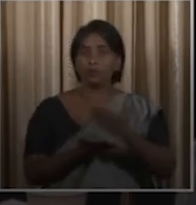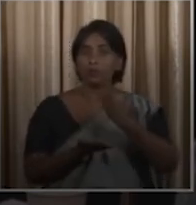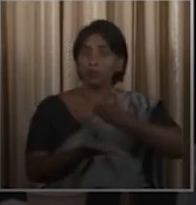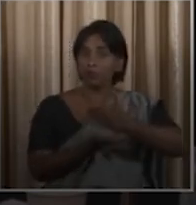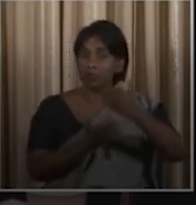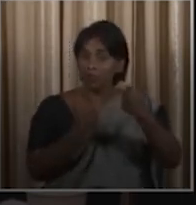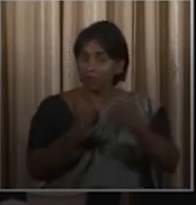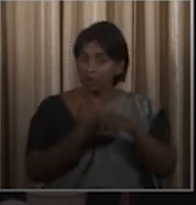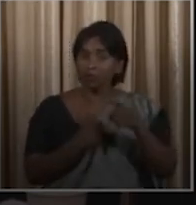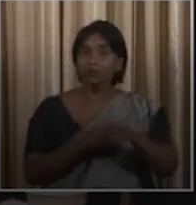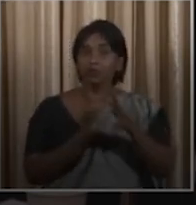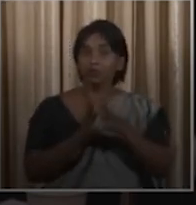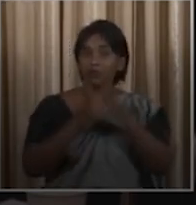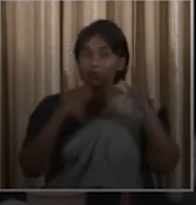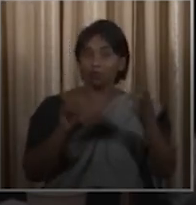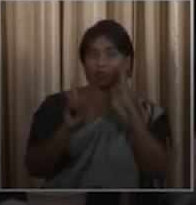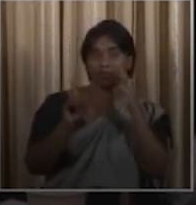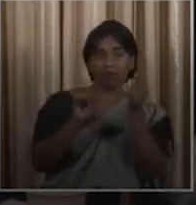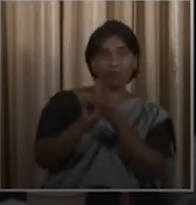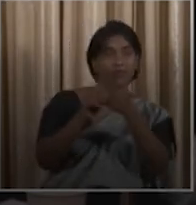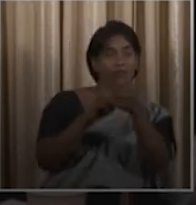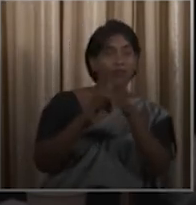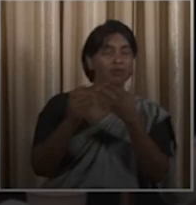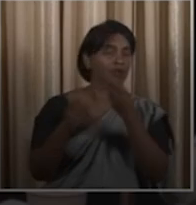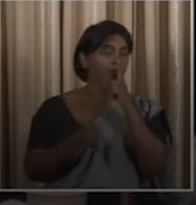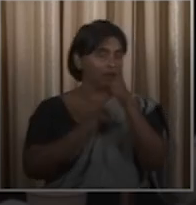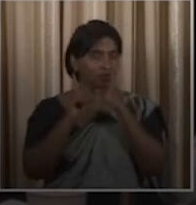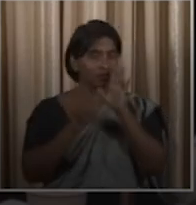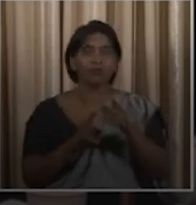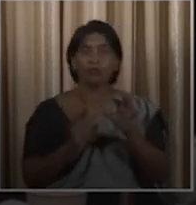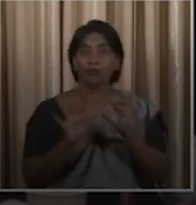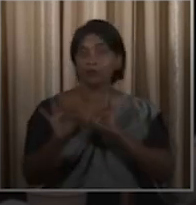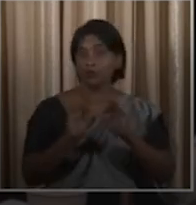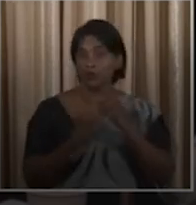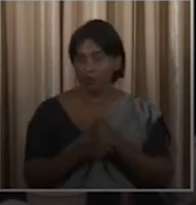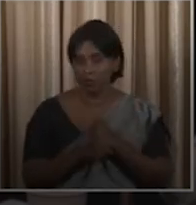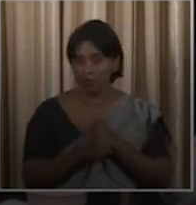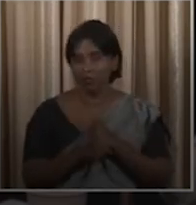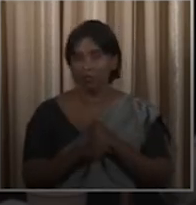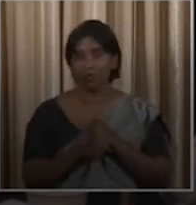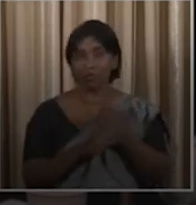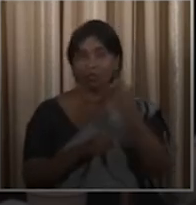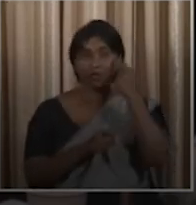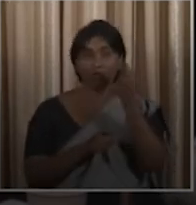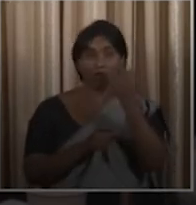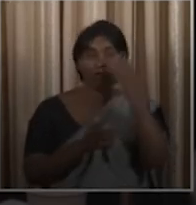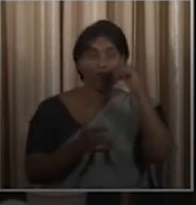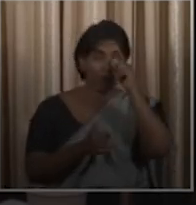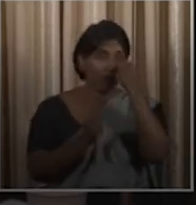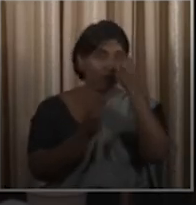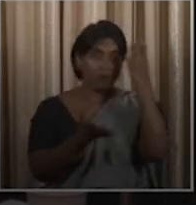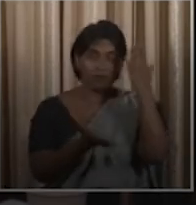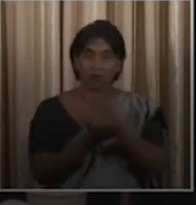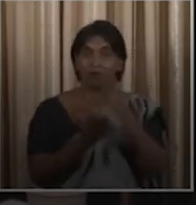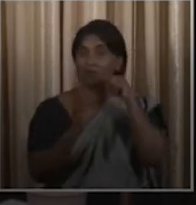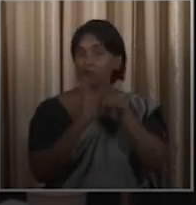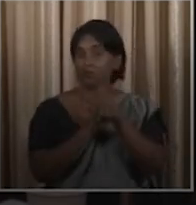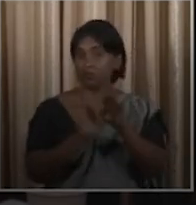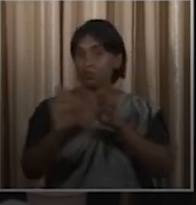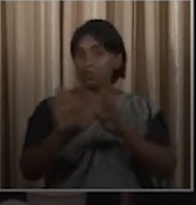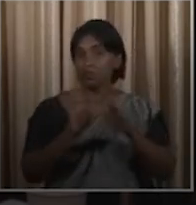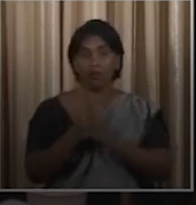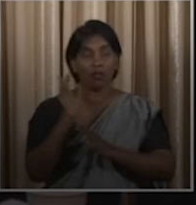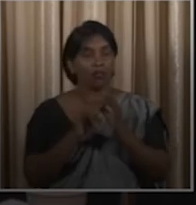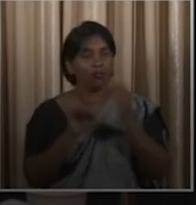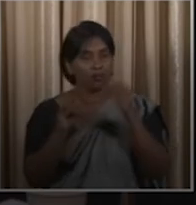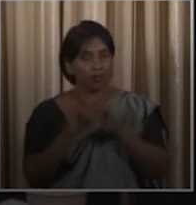ආලවට්ටම් ගුතනවා. යහපාලනේ කළු සල්ලි නතර කරන එක විනිවිද පාලන යුතු මන්ත්‍රීවරු හදන එක ජනතාවට වග කියන